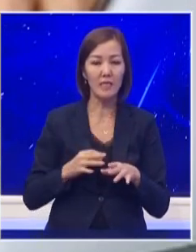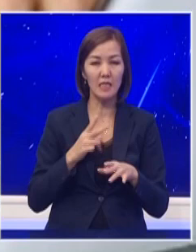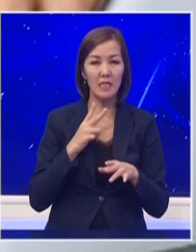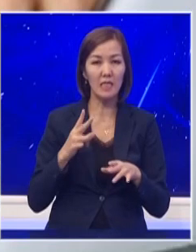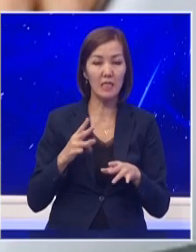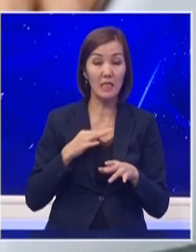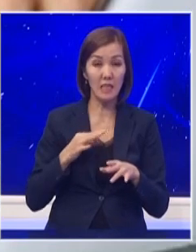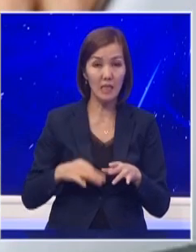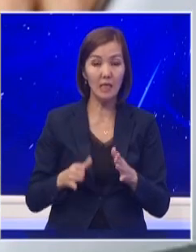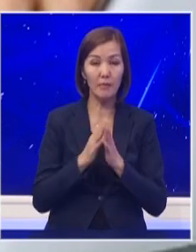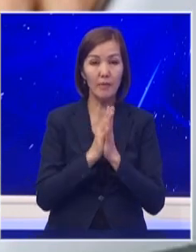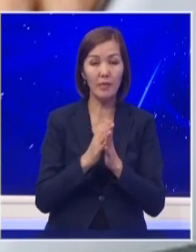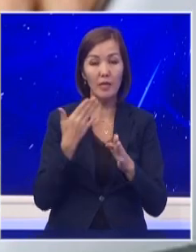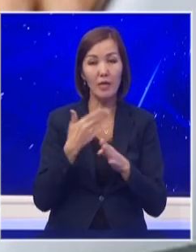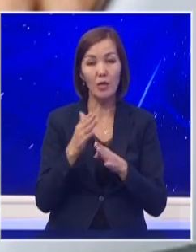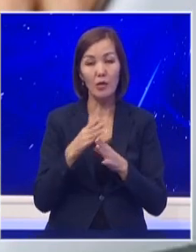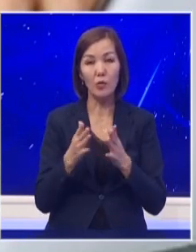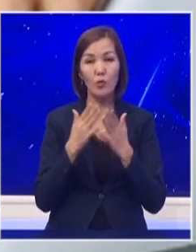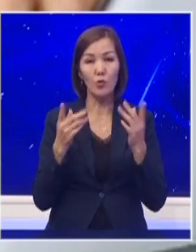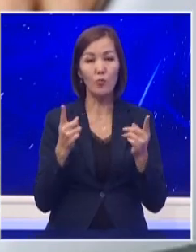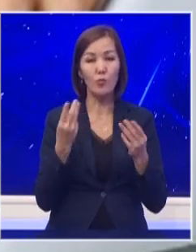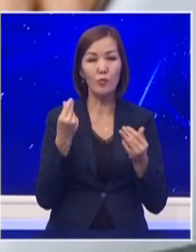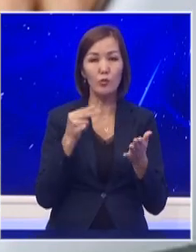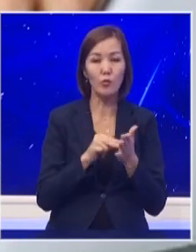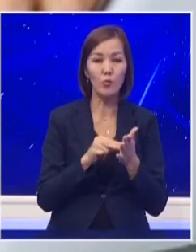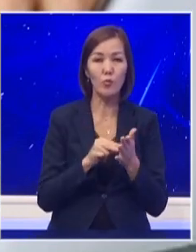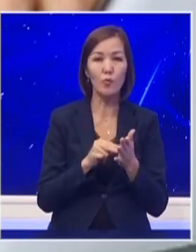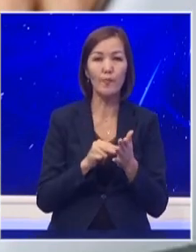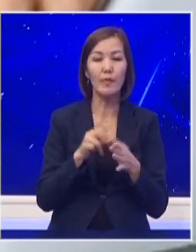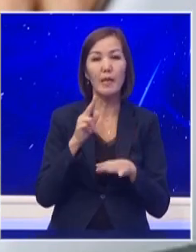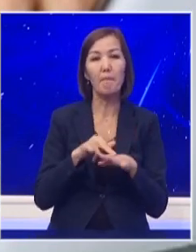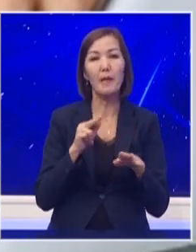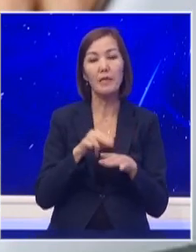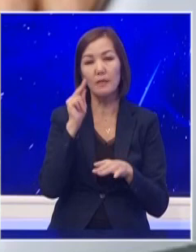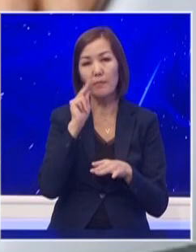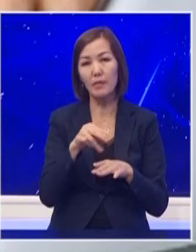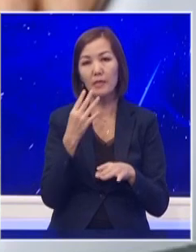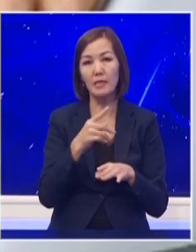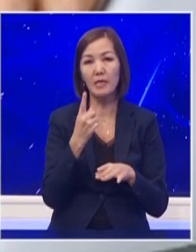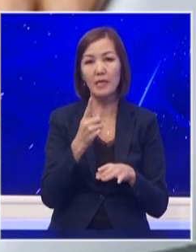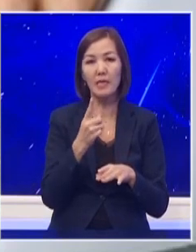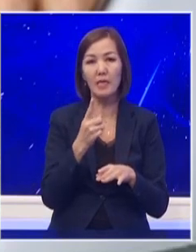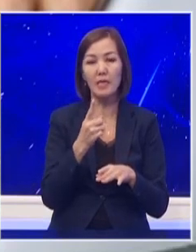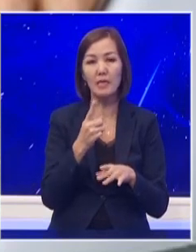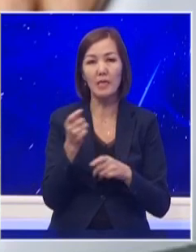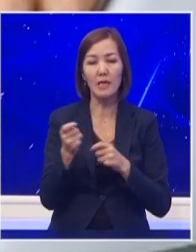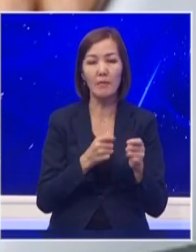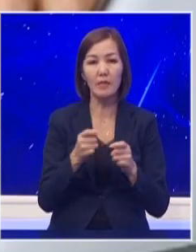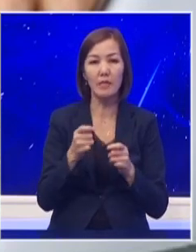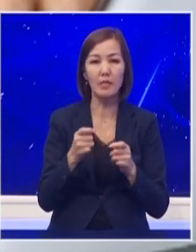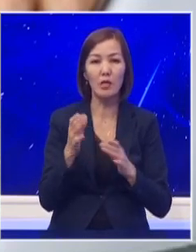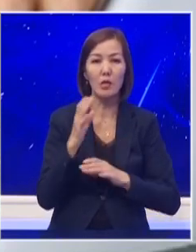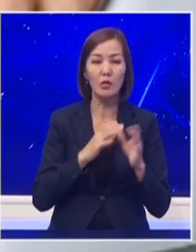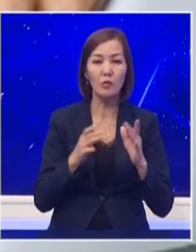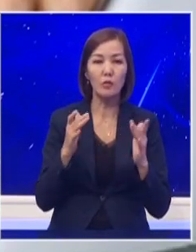помощи агитируя их взять товарный кредит на крупную сумму по данным полиции подозреваемая который оказалась 41-летняя комендант студенческого